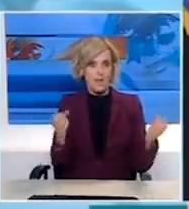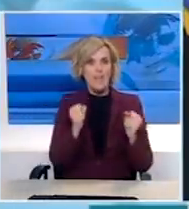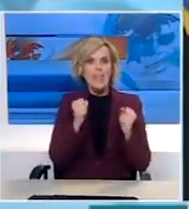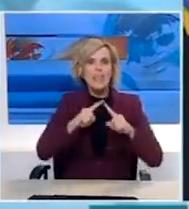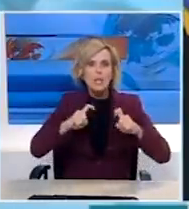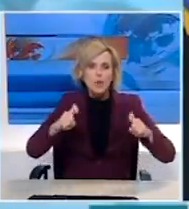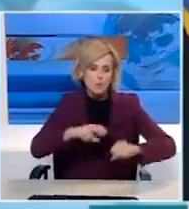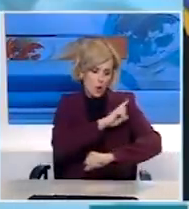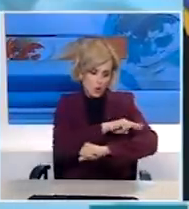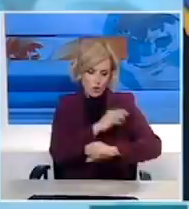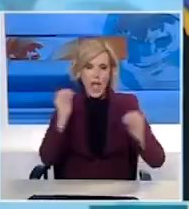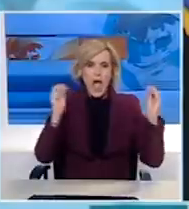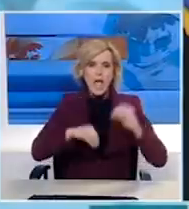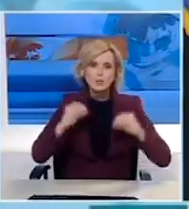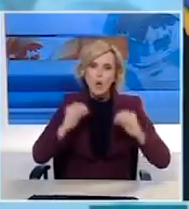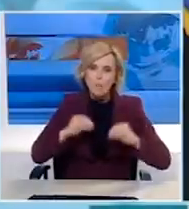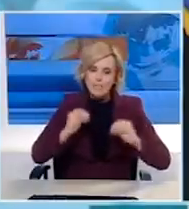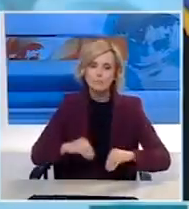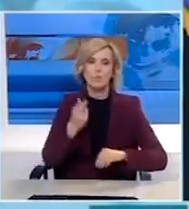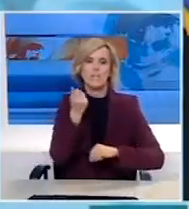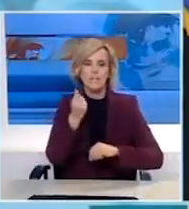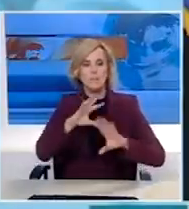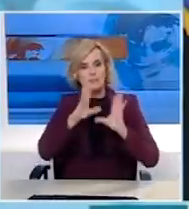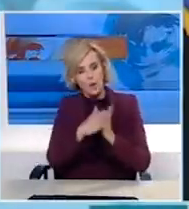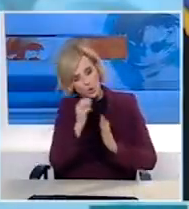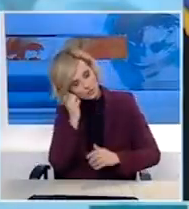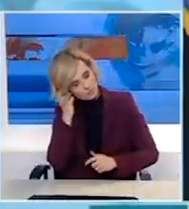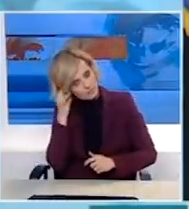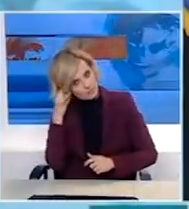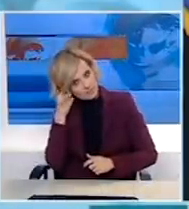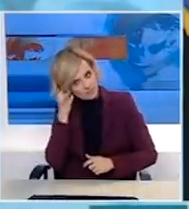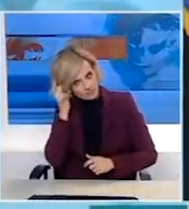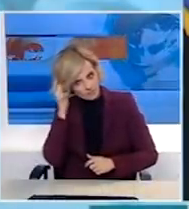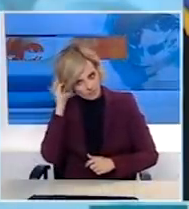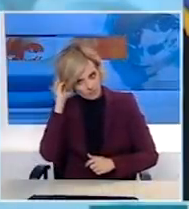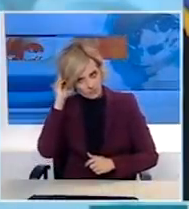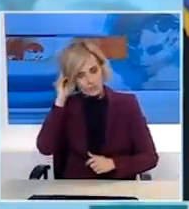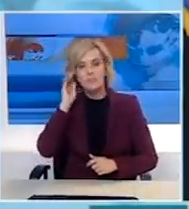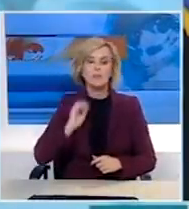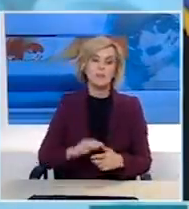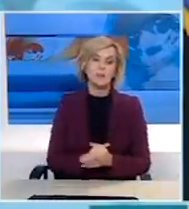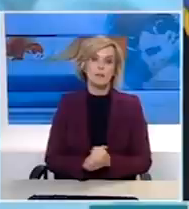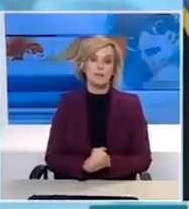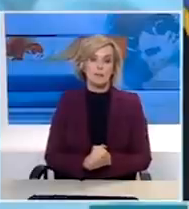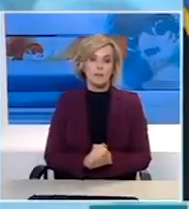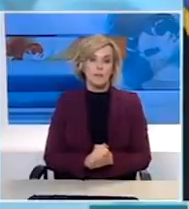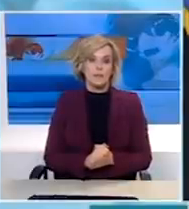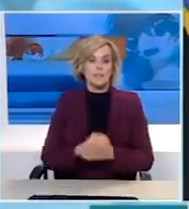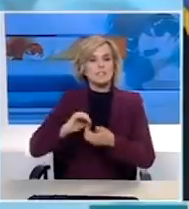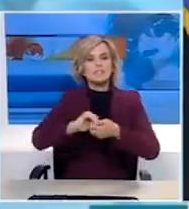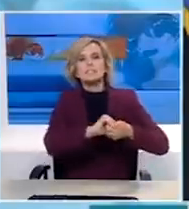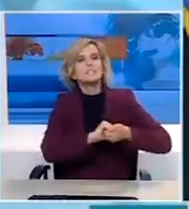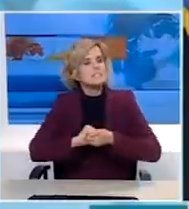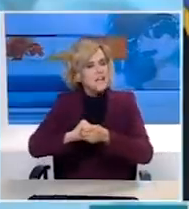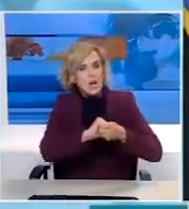και νοσοκομιακού εξοπλισμού, όσο και σε χρήμα. Υπενθυμίζεται ότι ιδρύματα, μεγάλοι όμιλοι, ενώσεις, σύλλογοι,